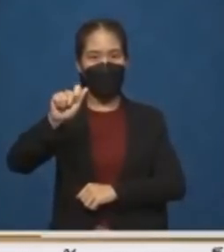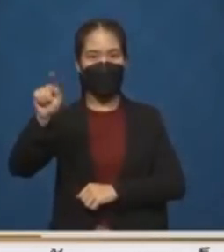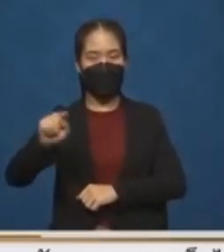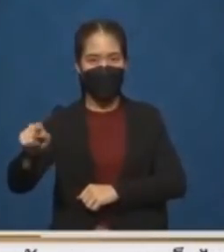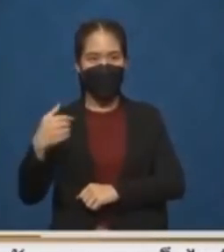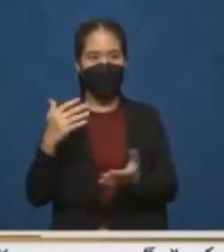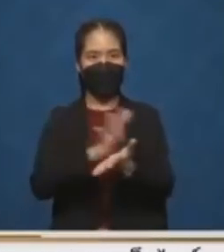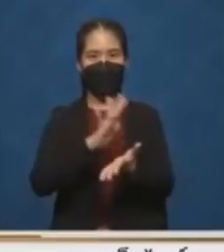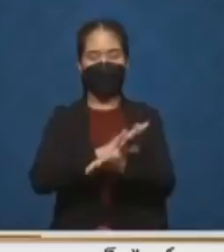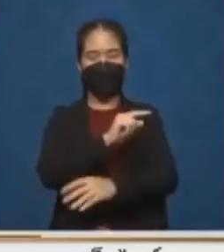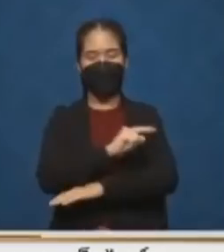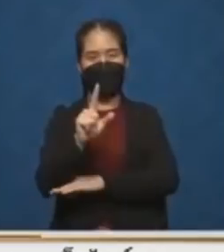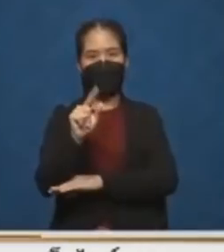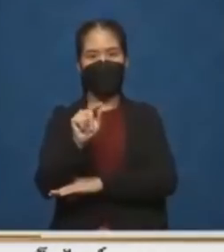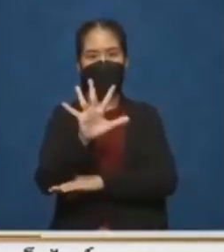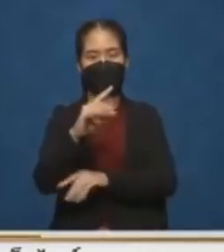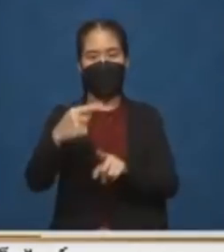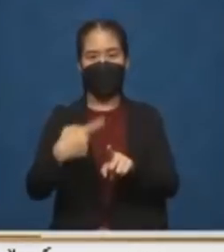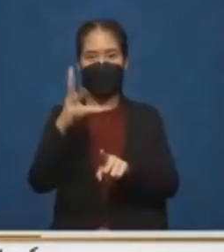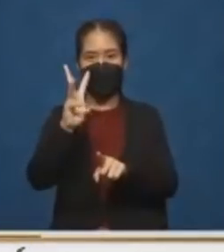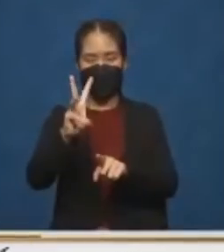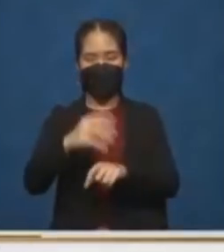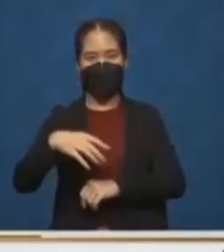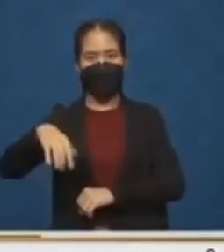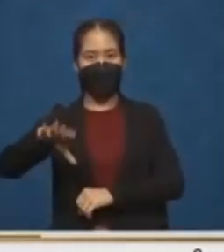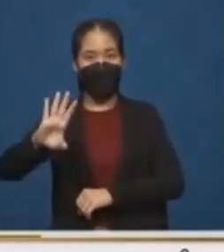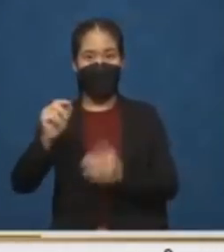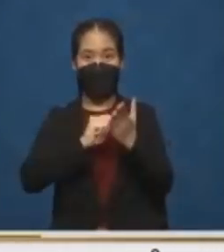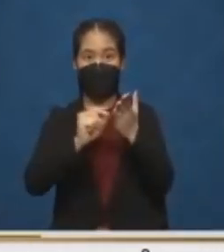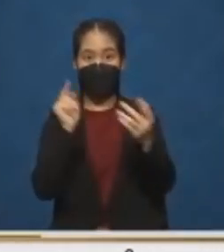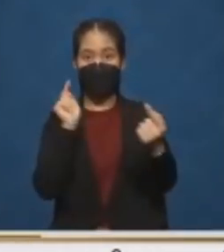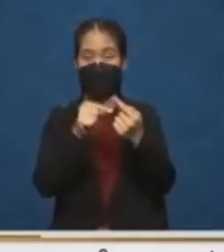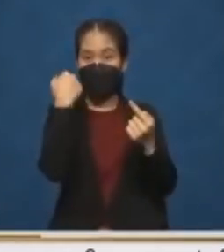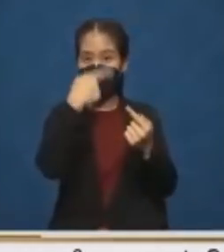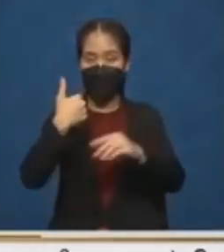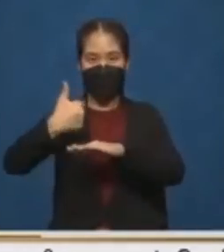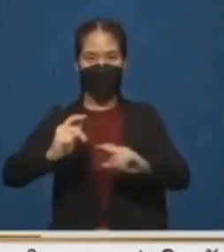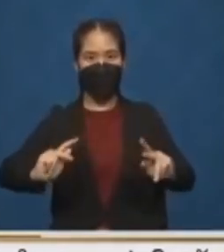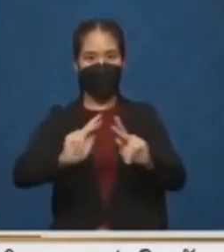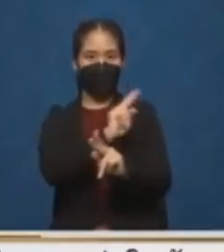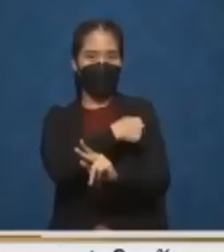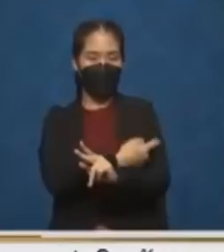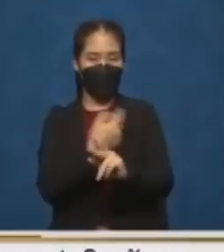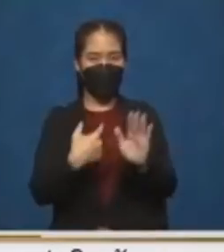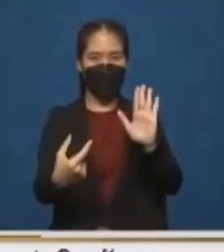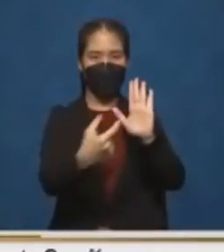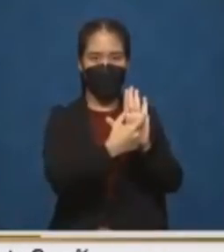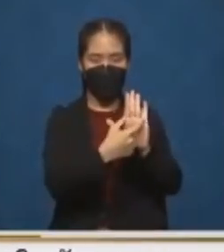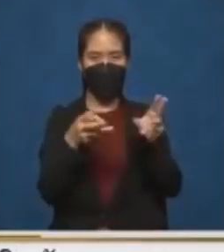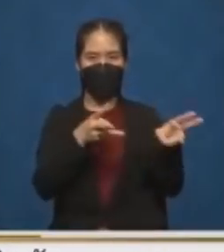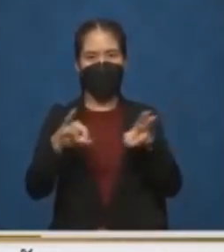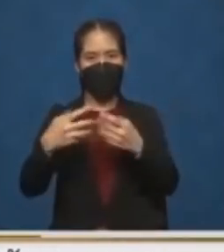ษาในวนที่ 25 มิธุนายนบริษัทเขียนทายอนุทินระบูว่าการกำหนดการผลิเวาเมท